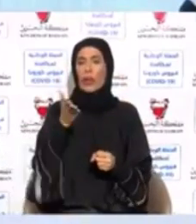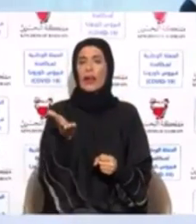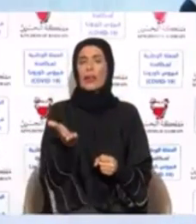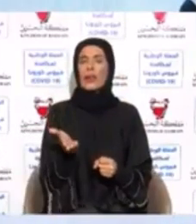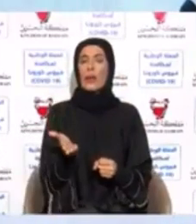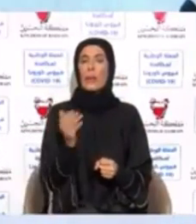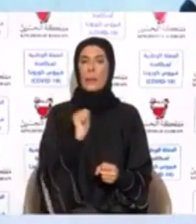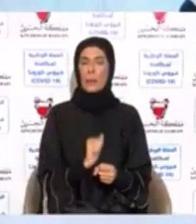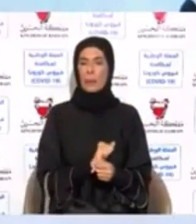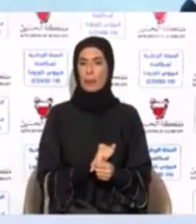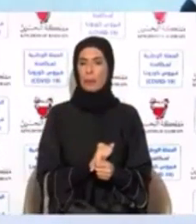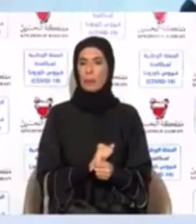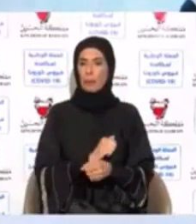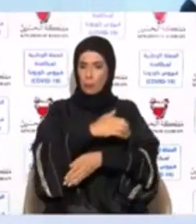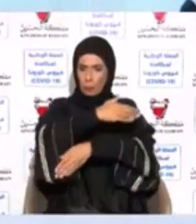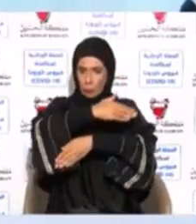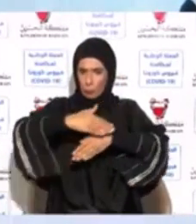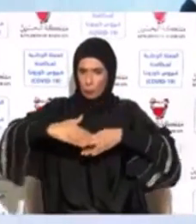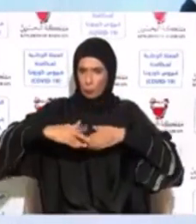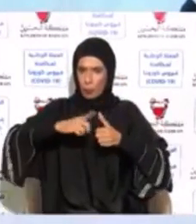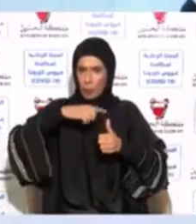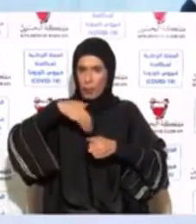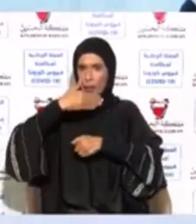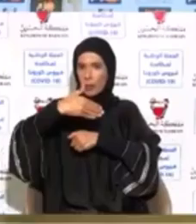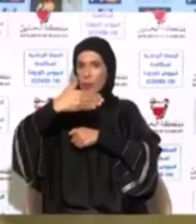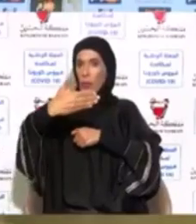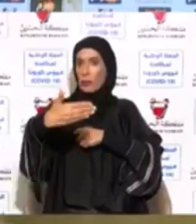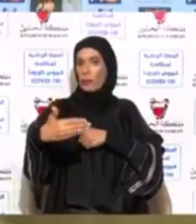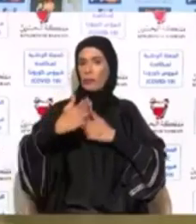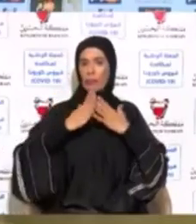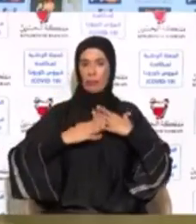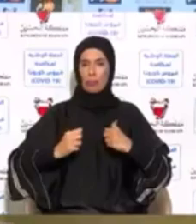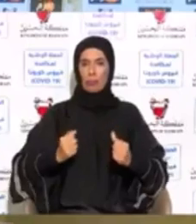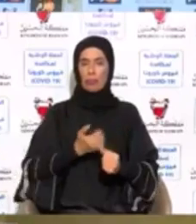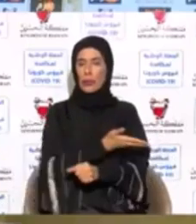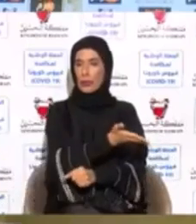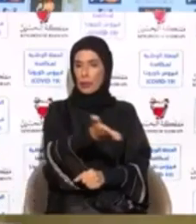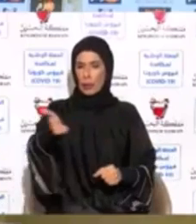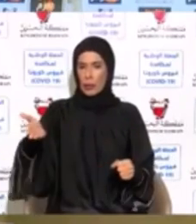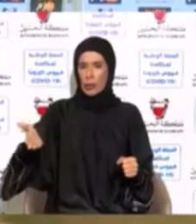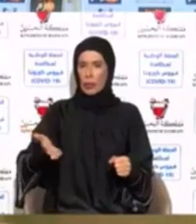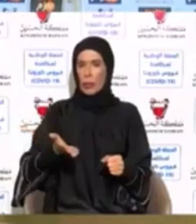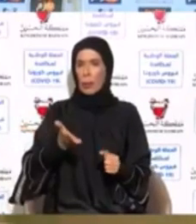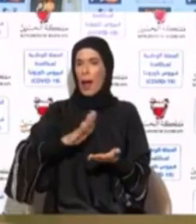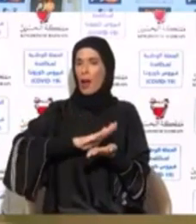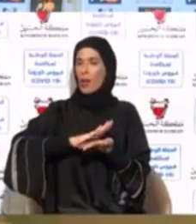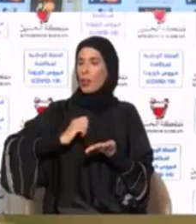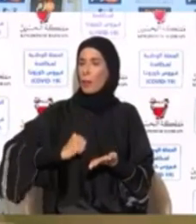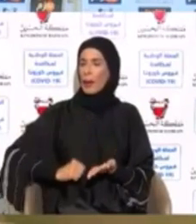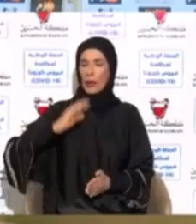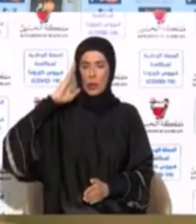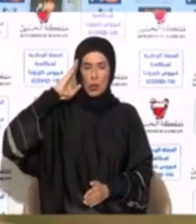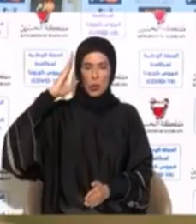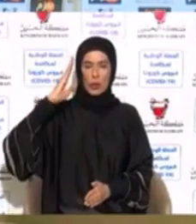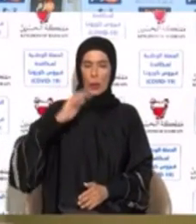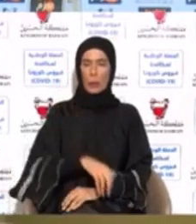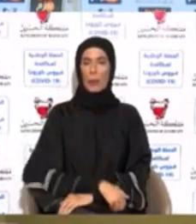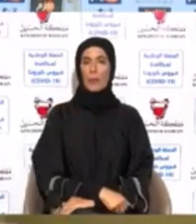في الخطوط الأمامية من أجل صحة الجميع الموجودين على أرض هذه المملكة. شكرا